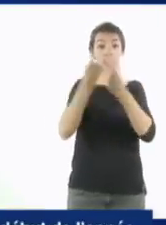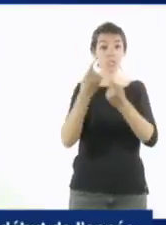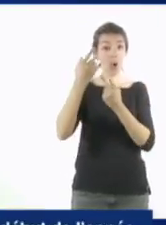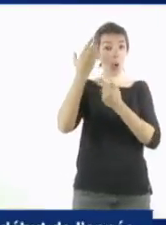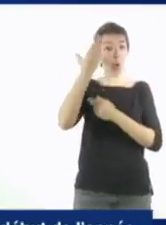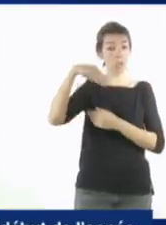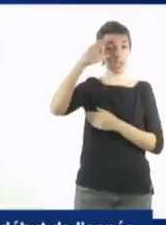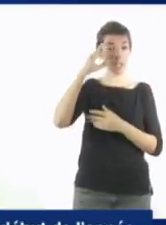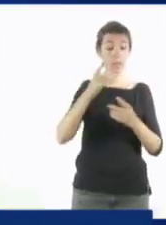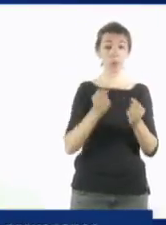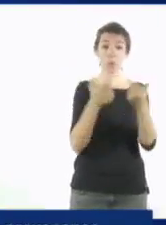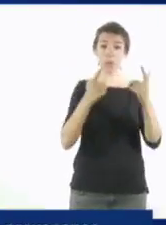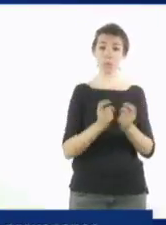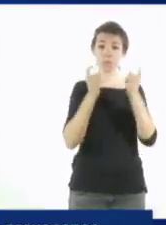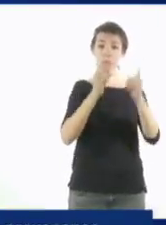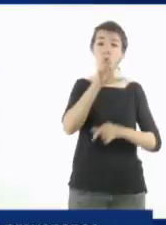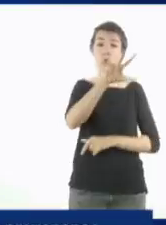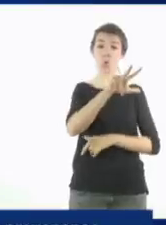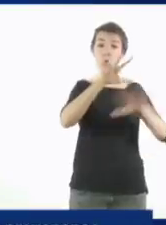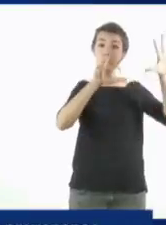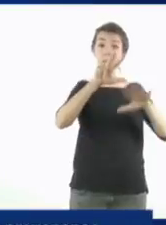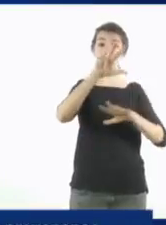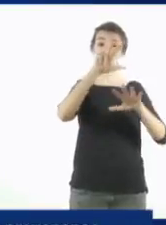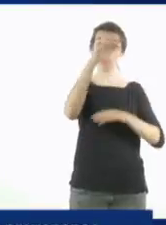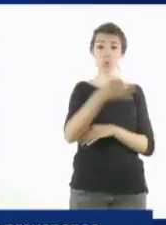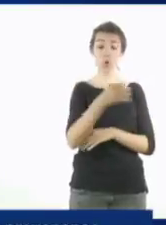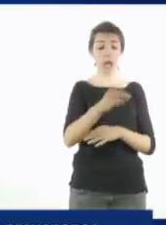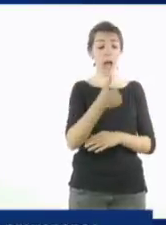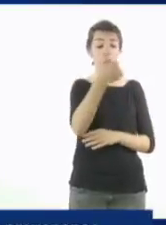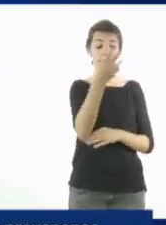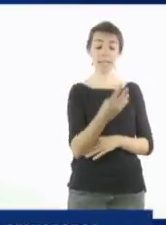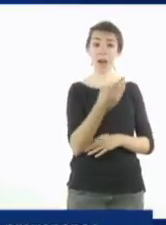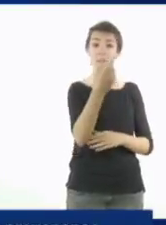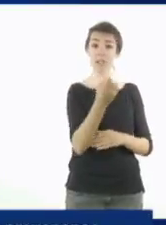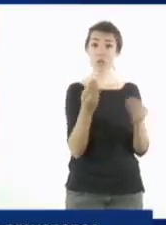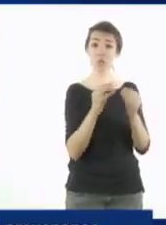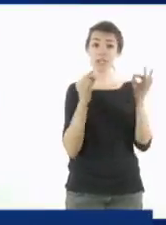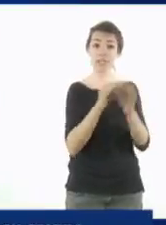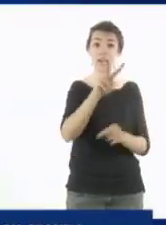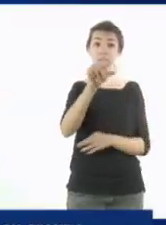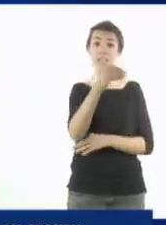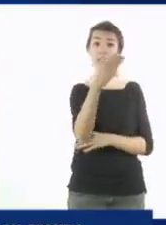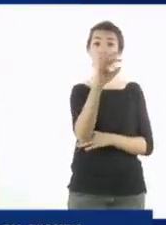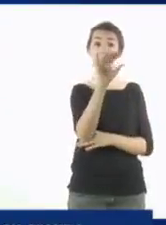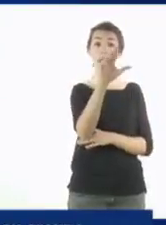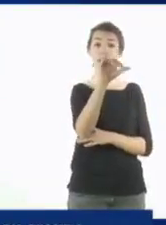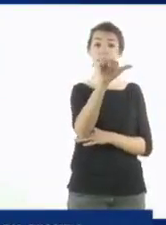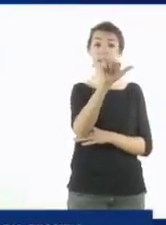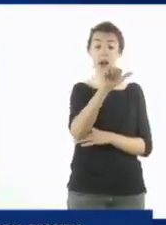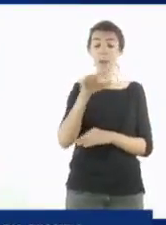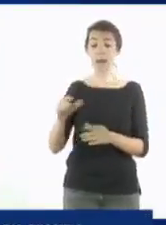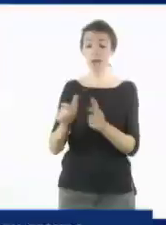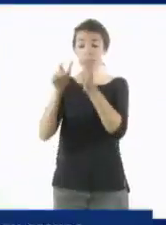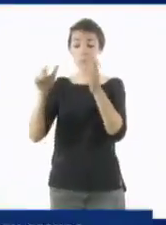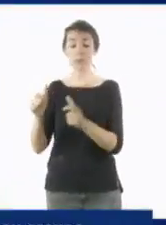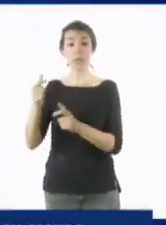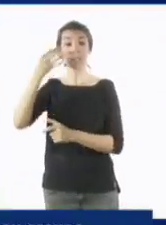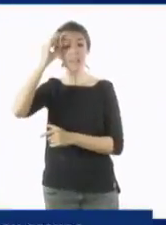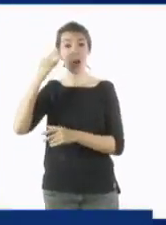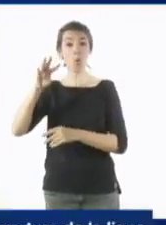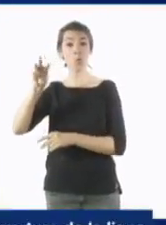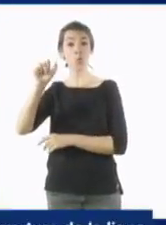augmenté de 38%. Un quart de ces nouveaux touristes sont en provenance de l'état du Victoria. Une manne qui profite notamment au groupe Starwood